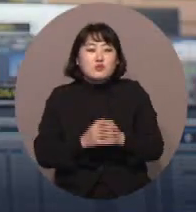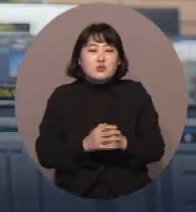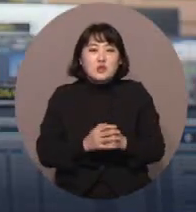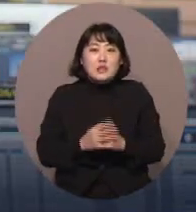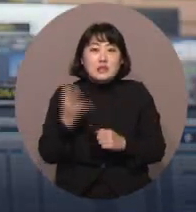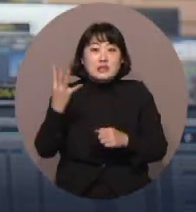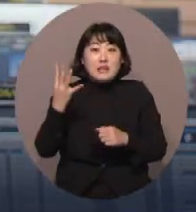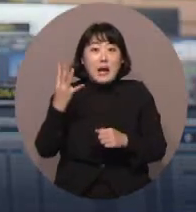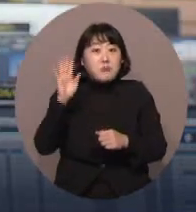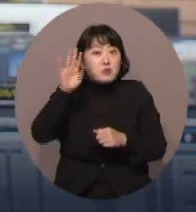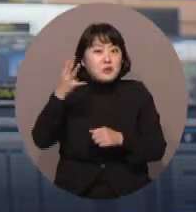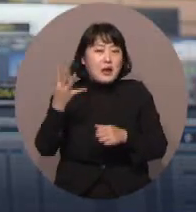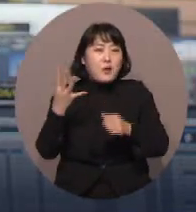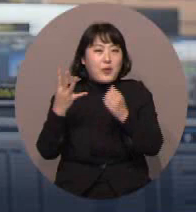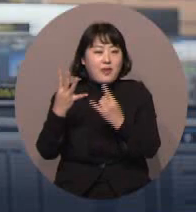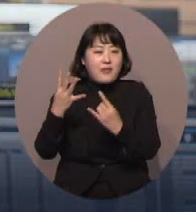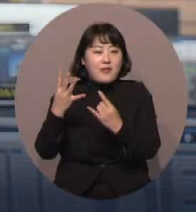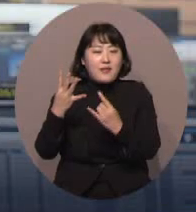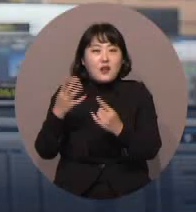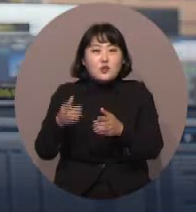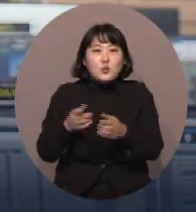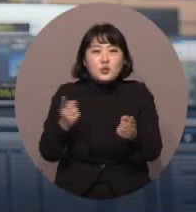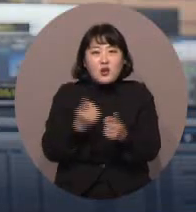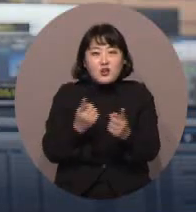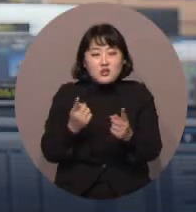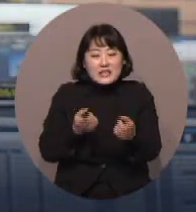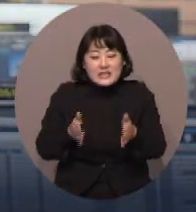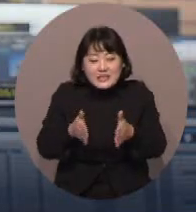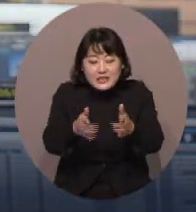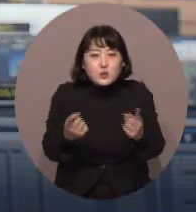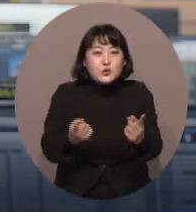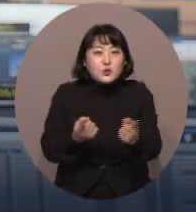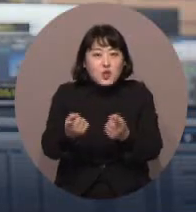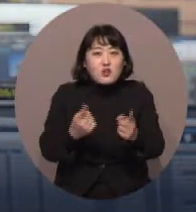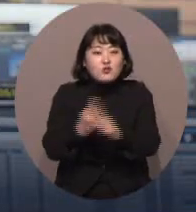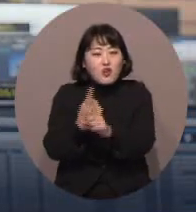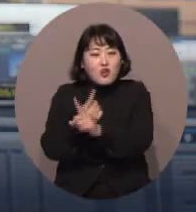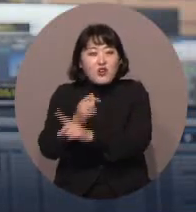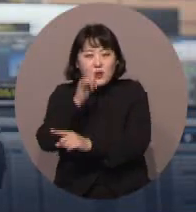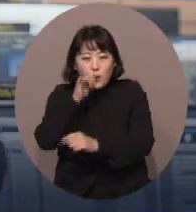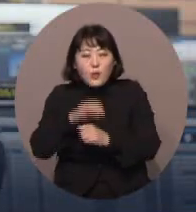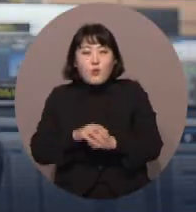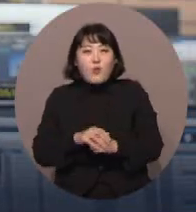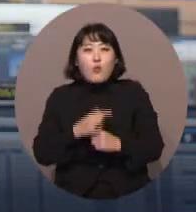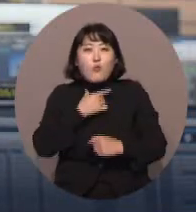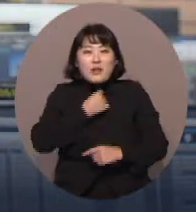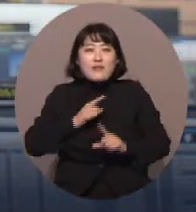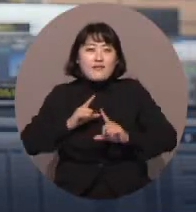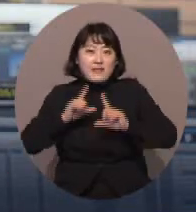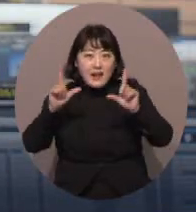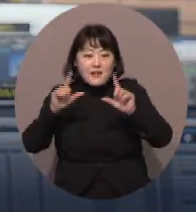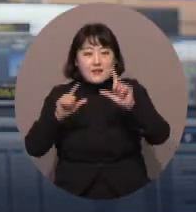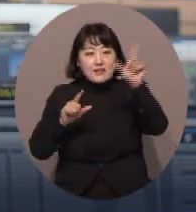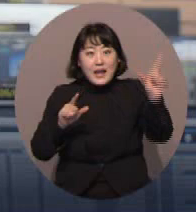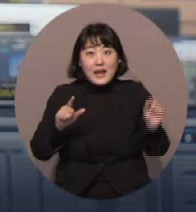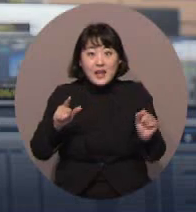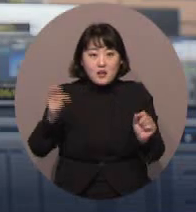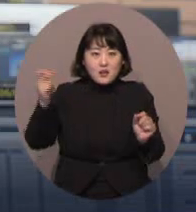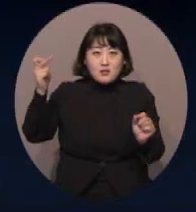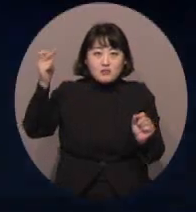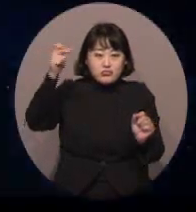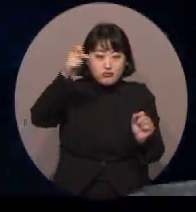이 기동들을 활용해서 달에 저희가 원하고자 하는 그 날짜에 원하고자 하는 조건에 맞추어서 달에 진입하는 것이 가장